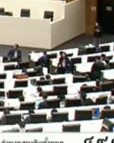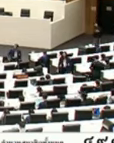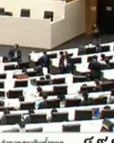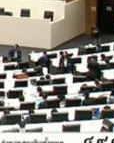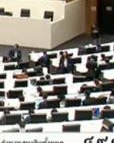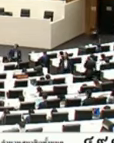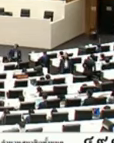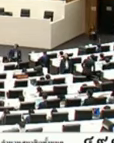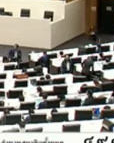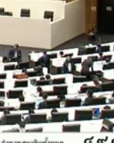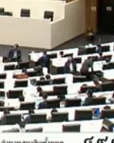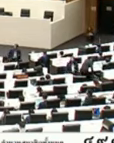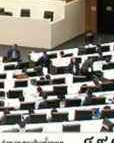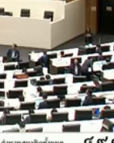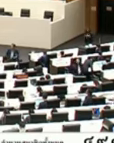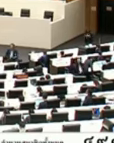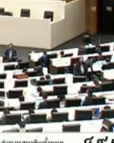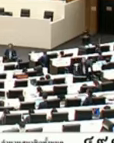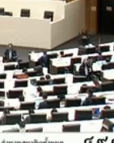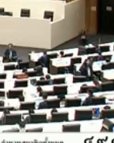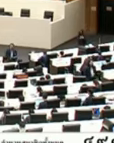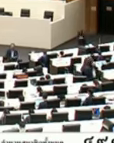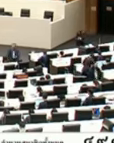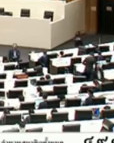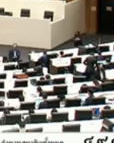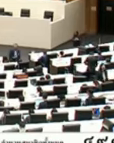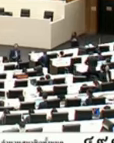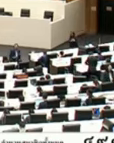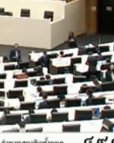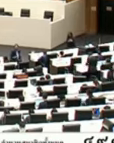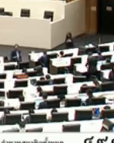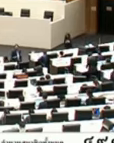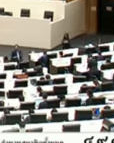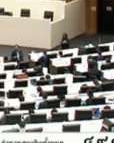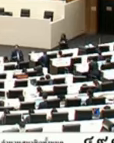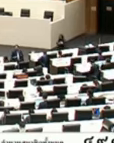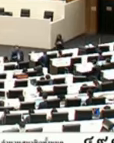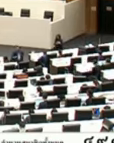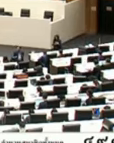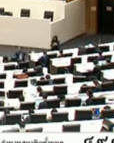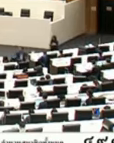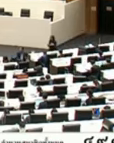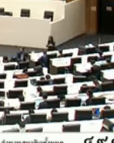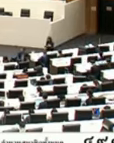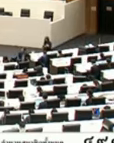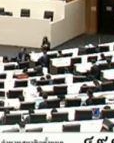ท่านที่เข้ามาแล้วนะครับกรุณาเสียบบัตรแล้วก็กดปุ่มแสดงตนนะครับ